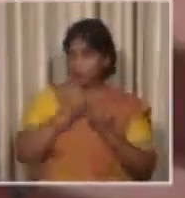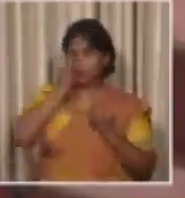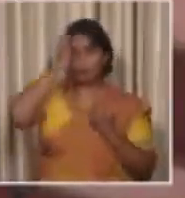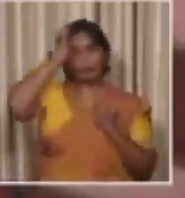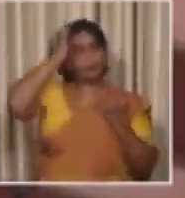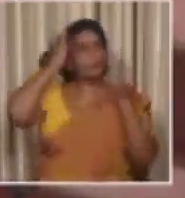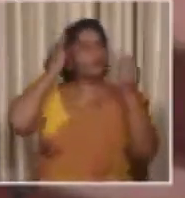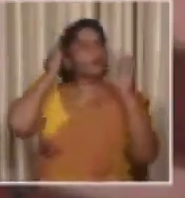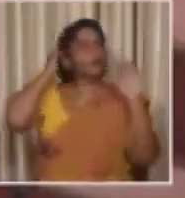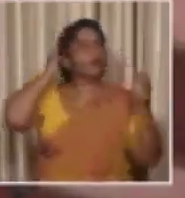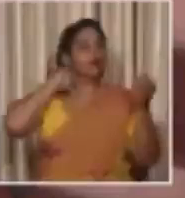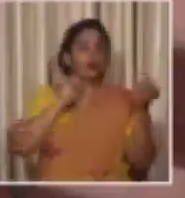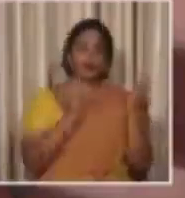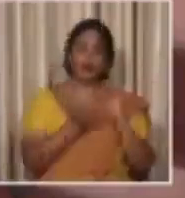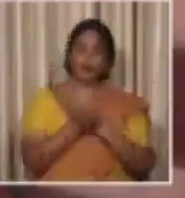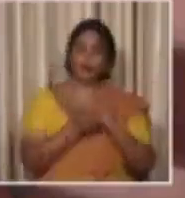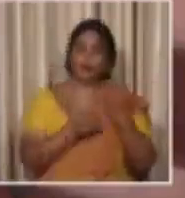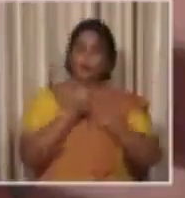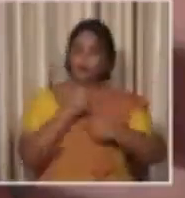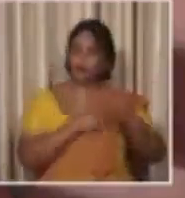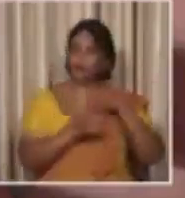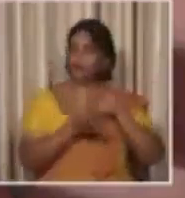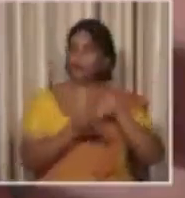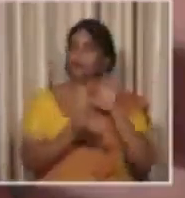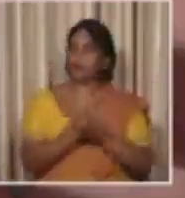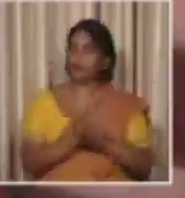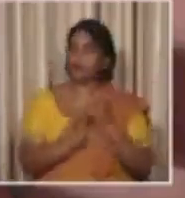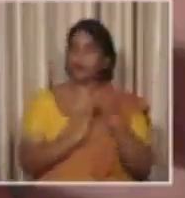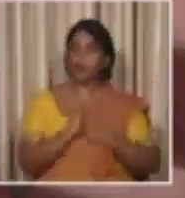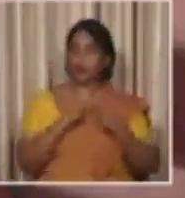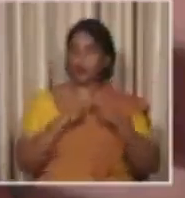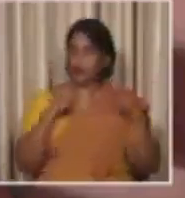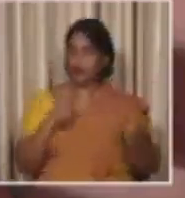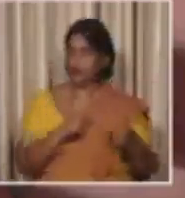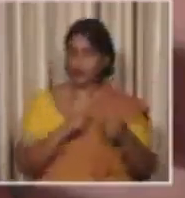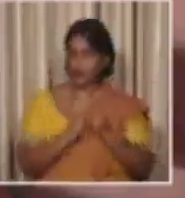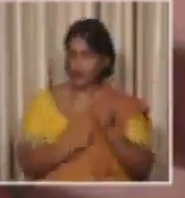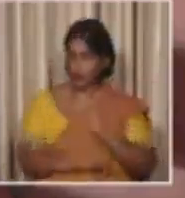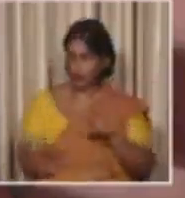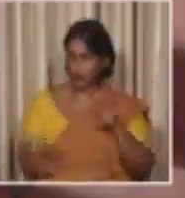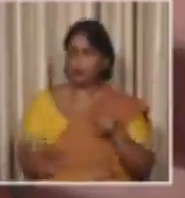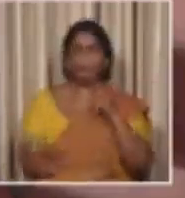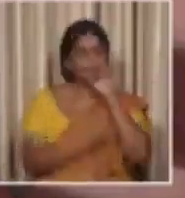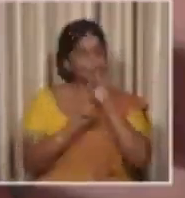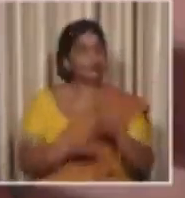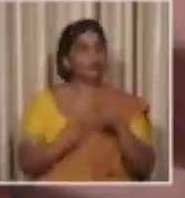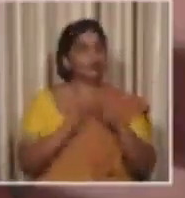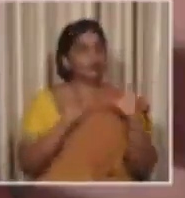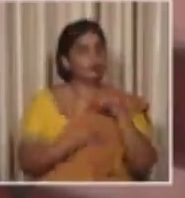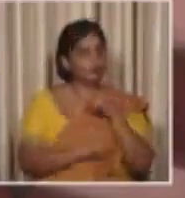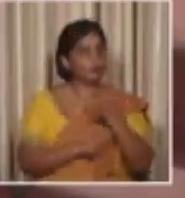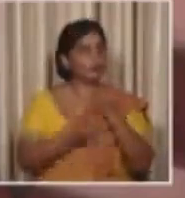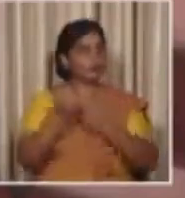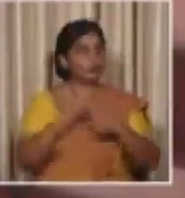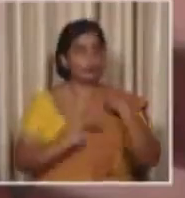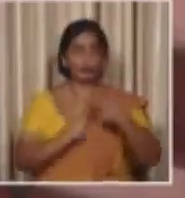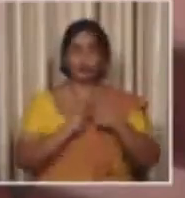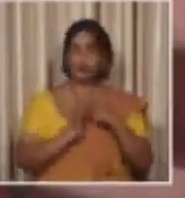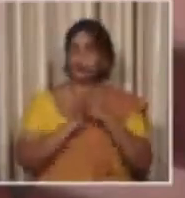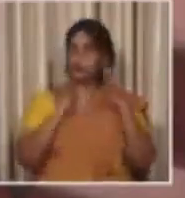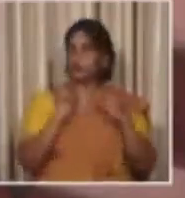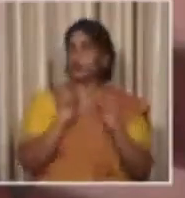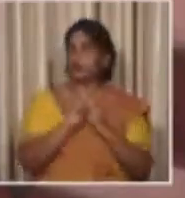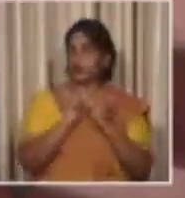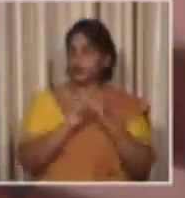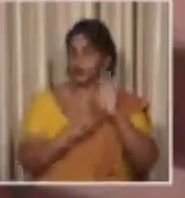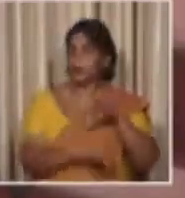ලබා දී තිබියදීත් යලිත් එය විකිණීමට තීන්දුව ගැනීම නීති විරෝධී ක්‍රියාවක් නොවන්නේද? ඒ අනුව රක්ෂණ සංස්ථා විකිණීම රටේ බලවත් අර්බුදයකට තුඩු